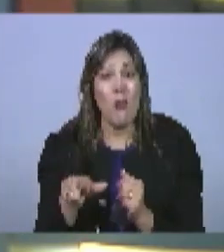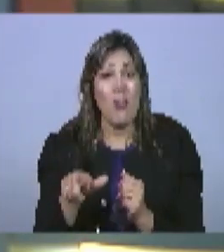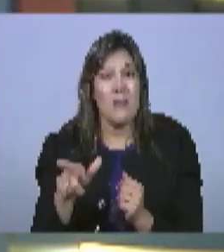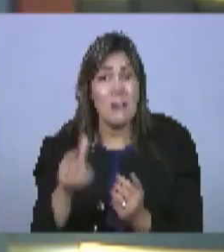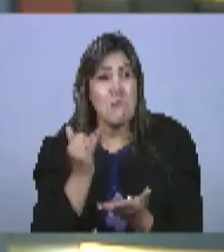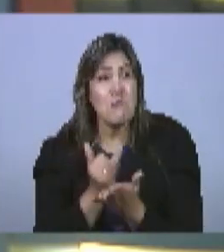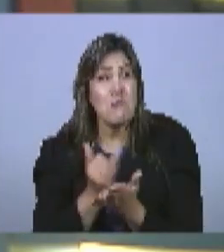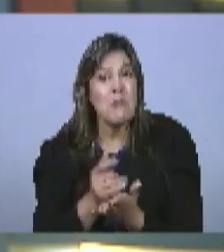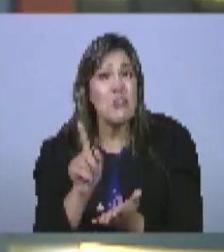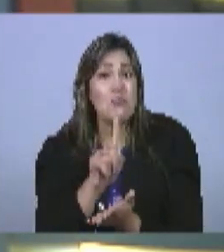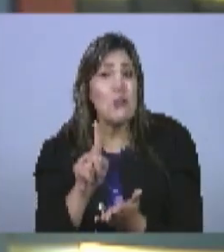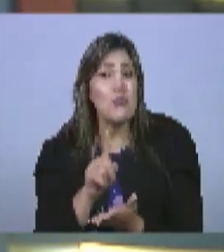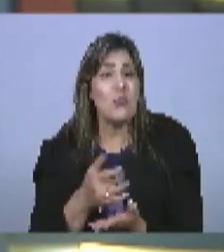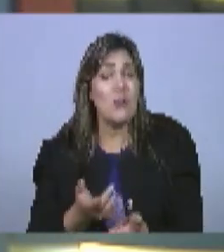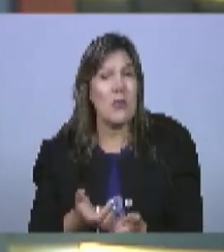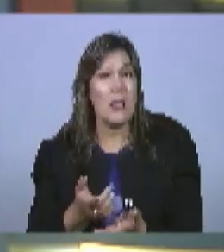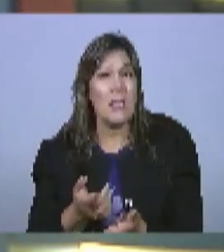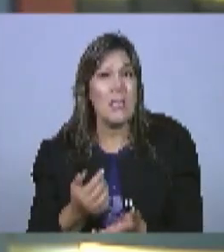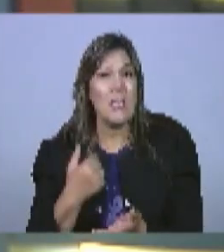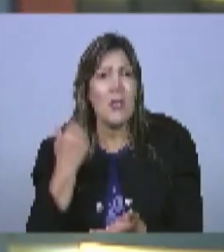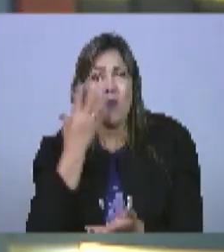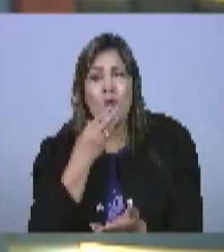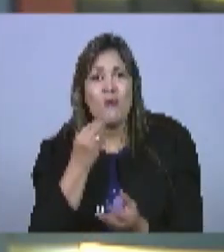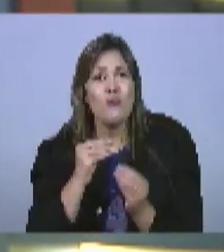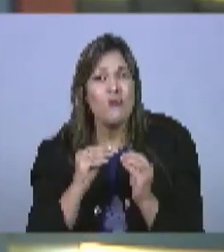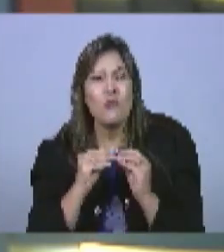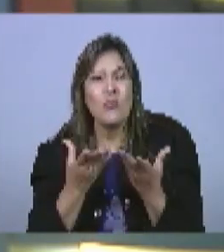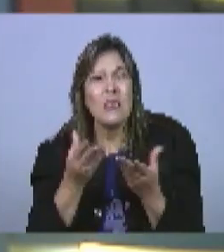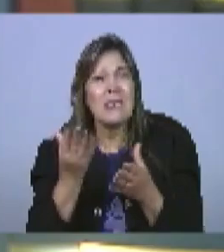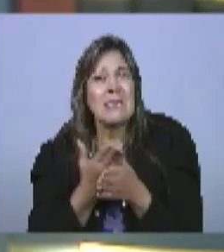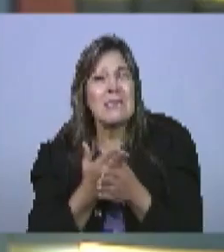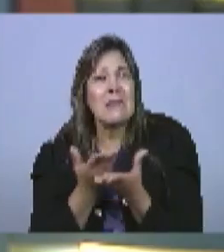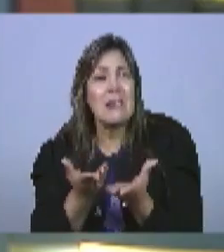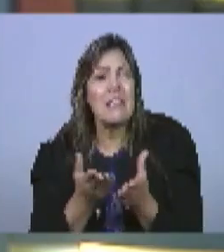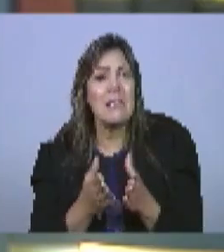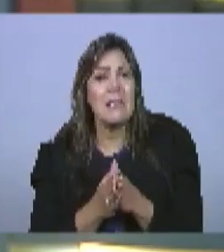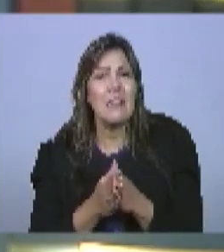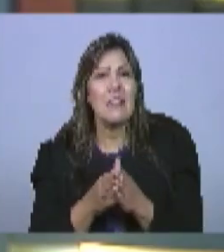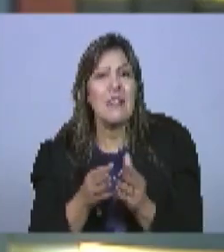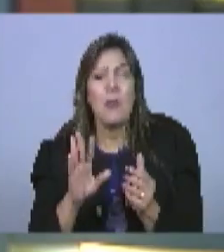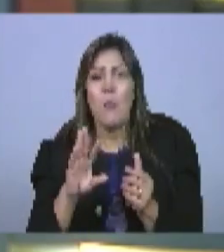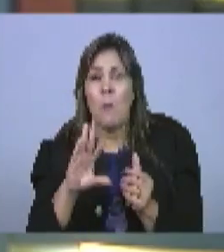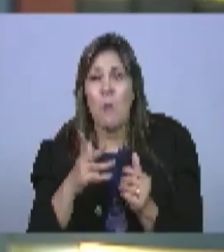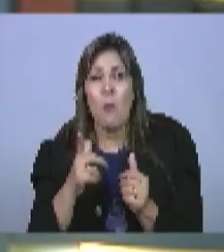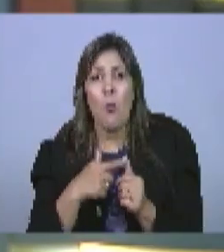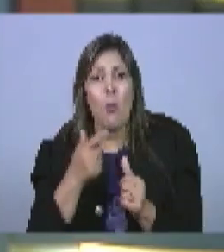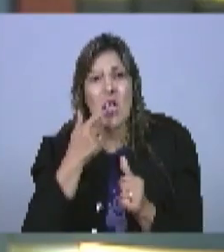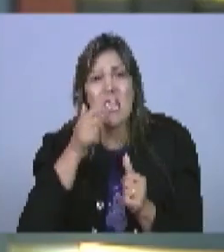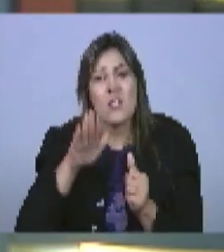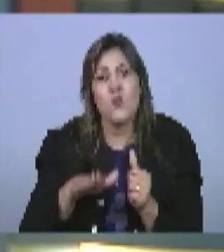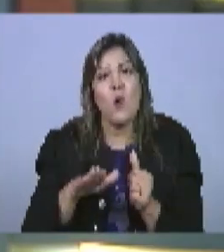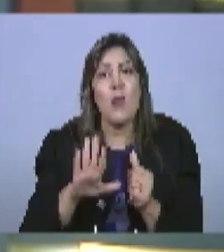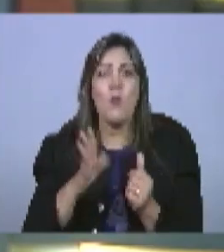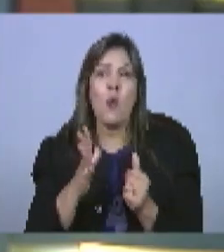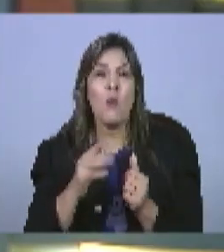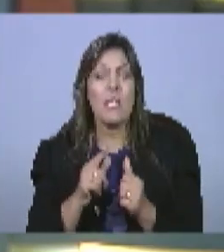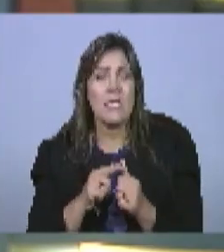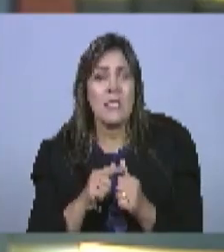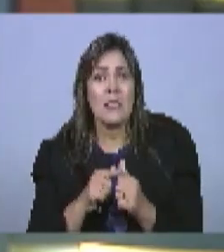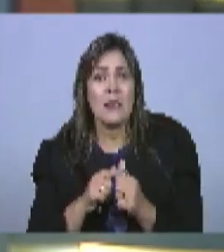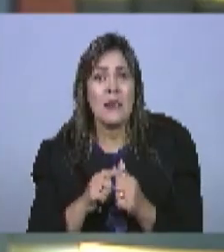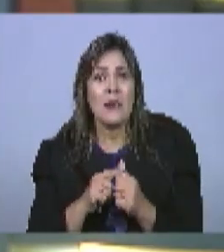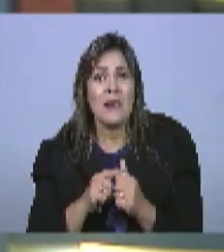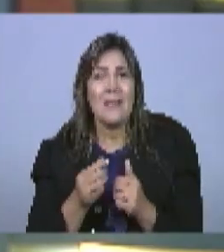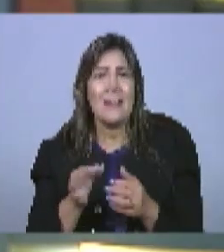ده يعني بيتشكل نتيجه عوامل كتير منها ان هو وهو صغير